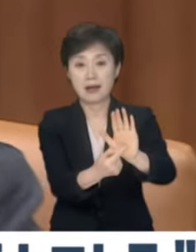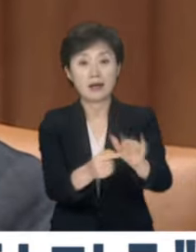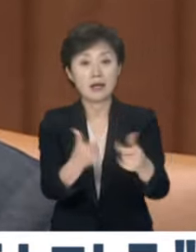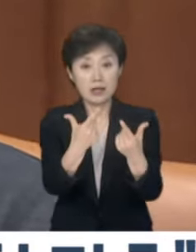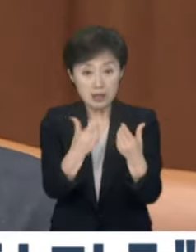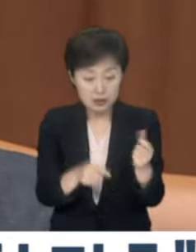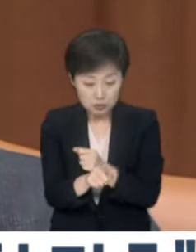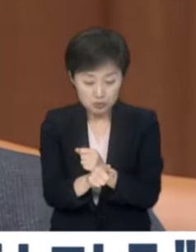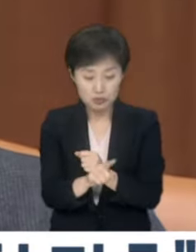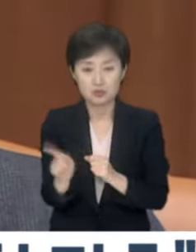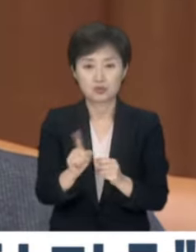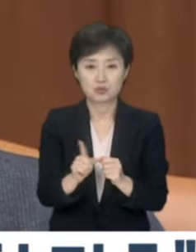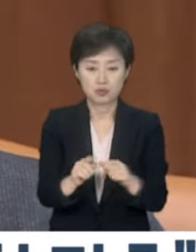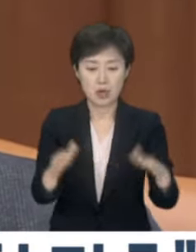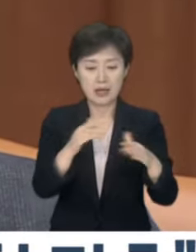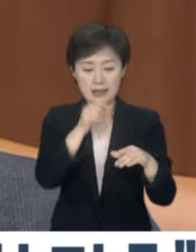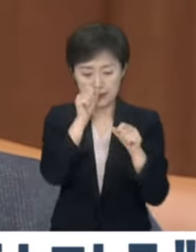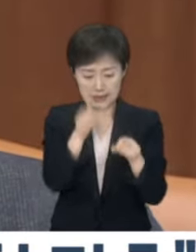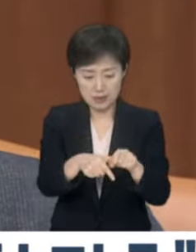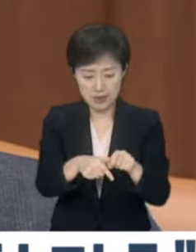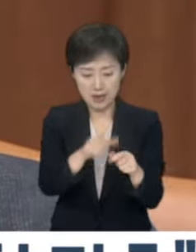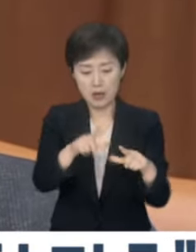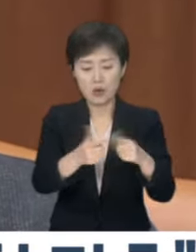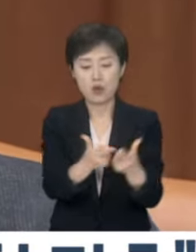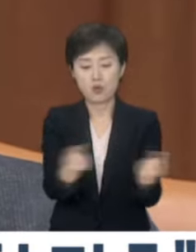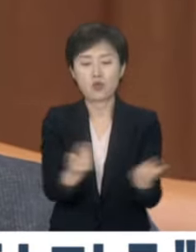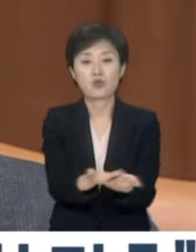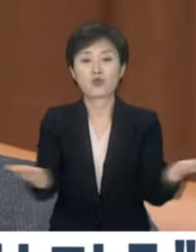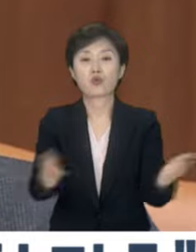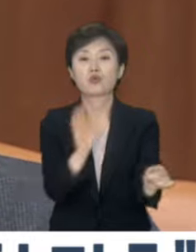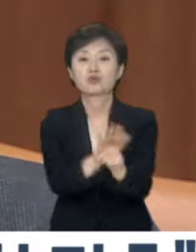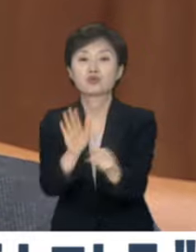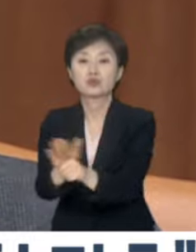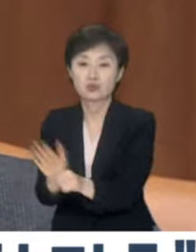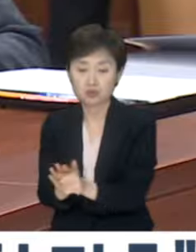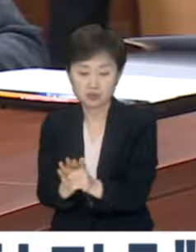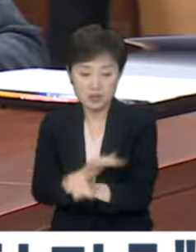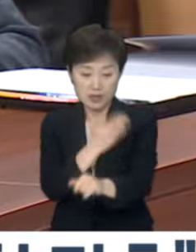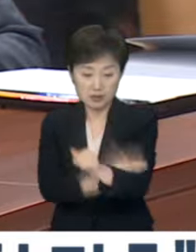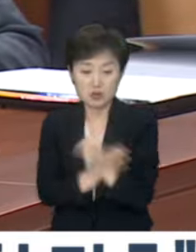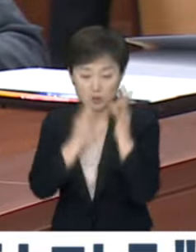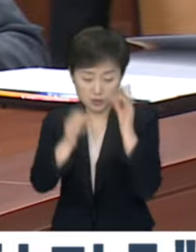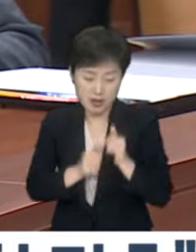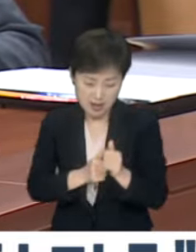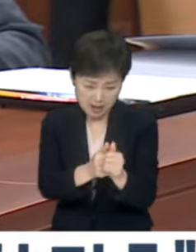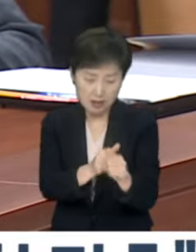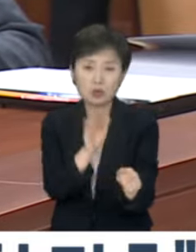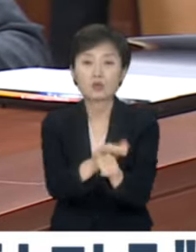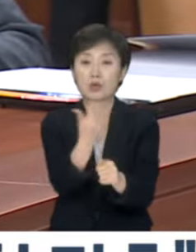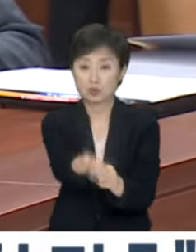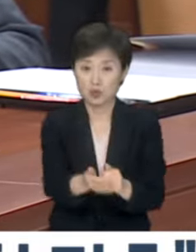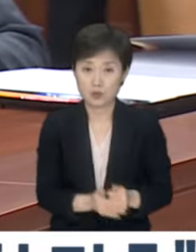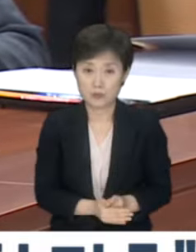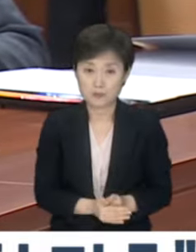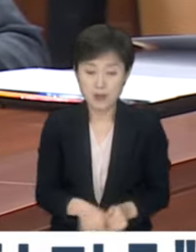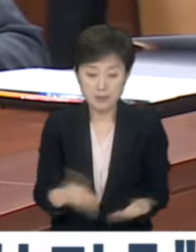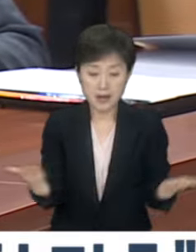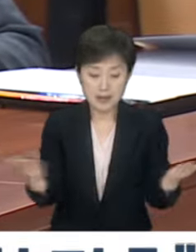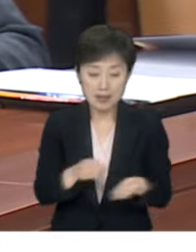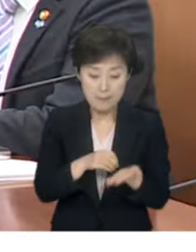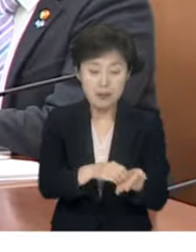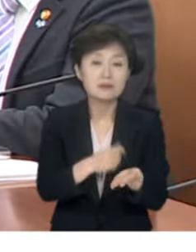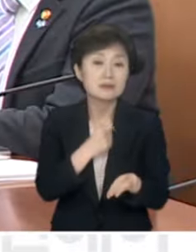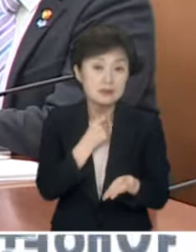부여하고 능력과 노에 따라 활한 입 먼저 취업 준비생과